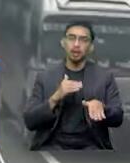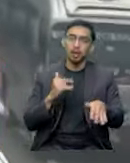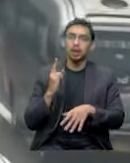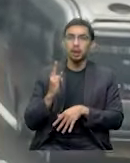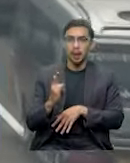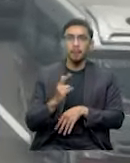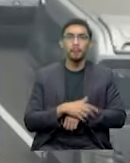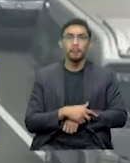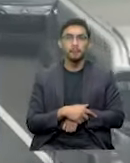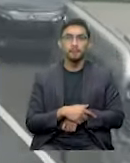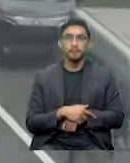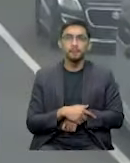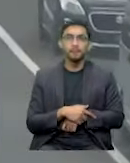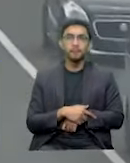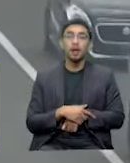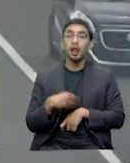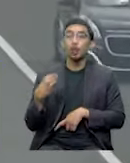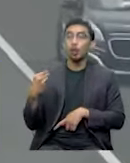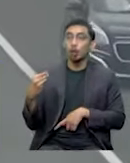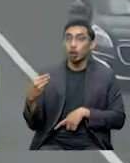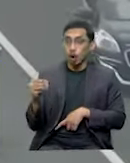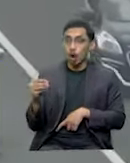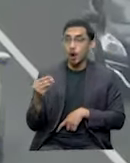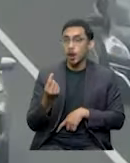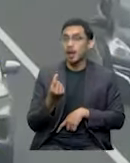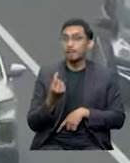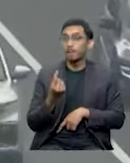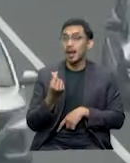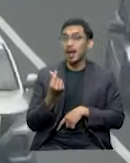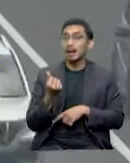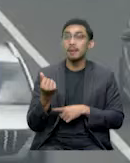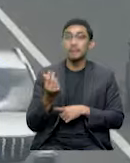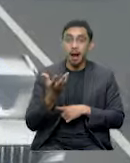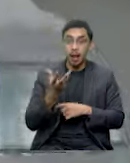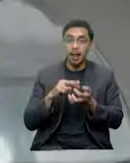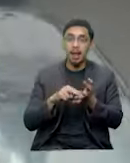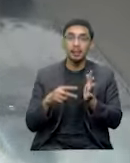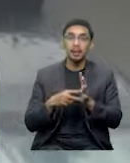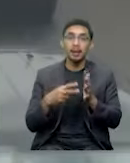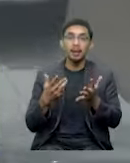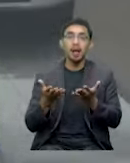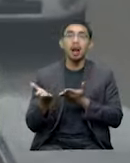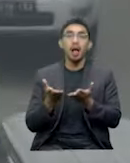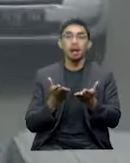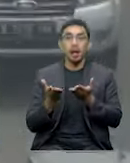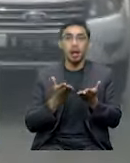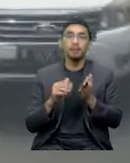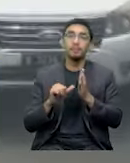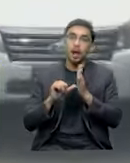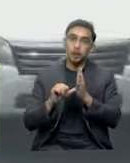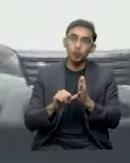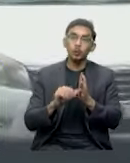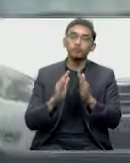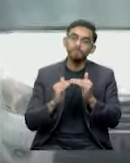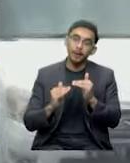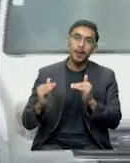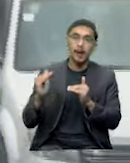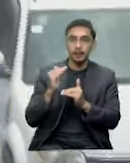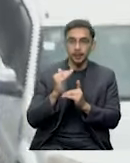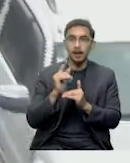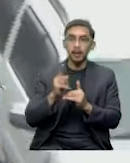Jika tarif ruas tol dalam kota benar akan naik, seharusnya diimbangi dengan pelayanan yang mumpuni, termasuk kondisi jalan yang baik dan